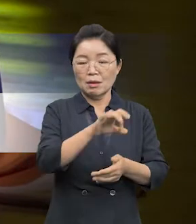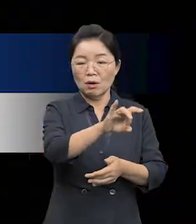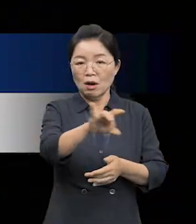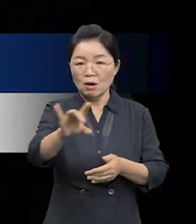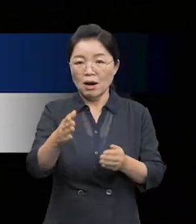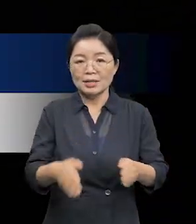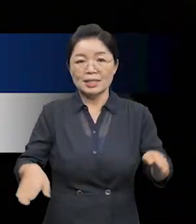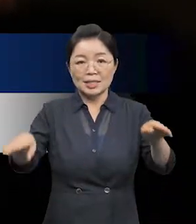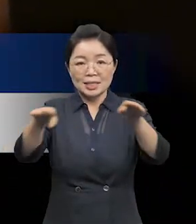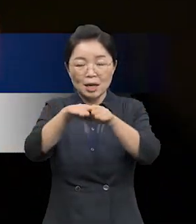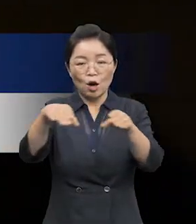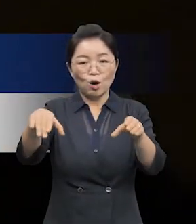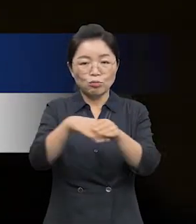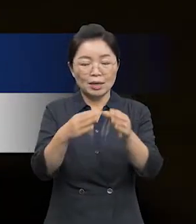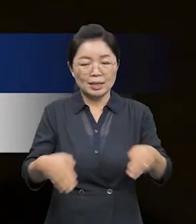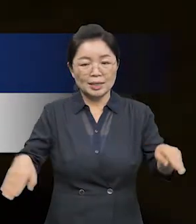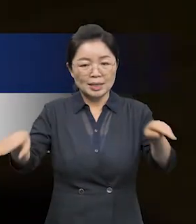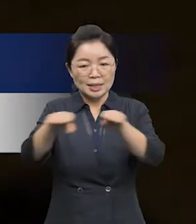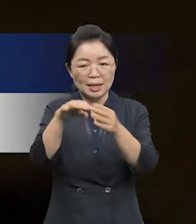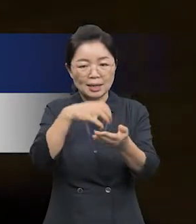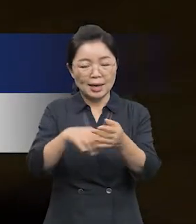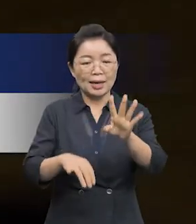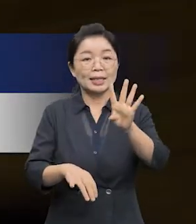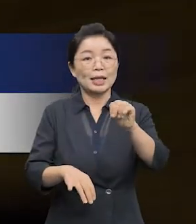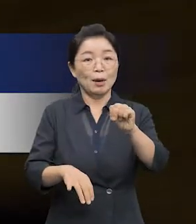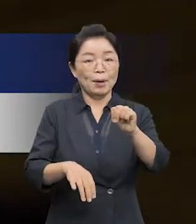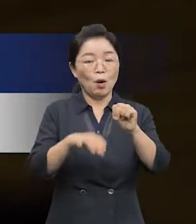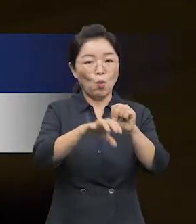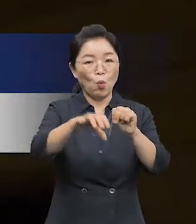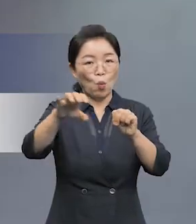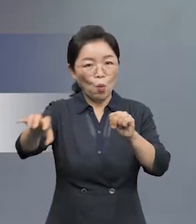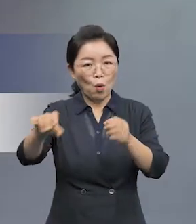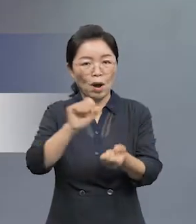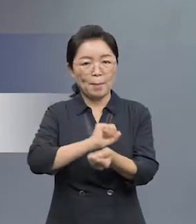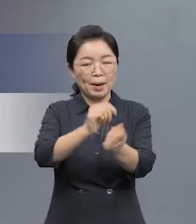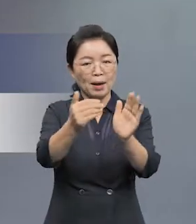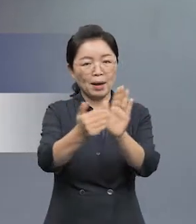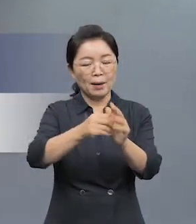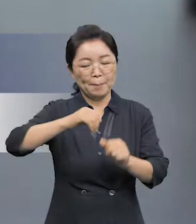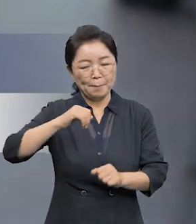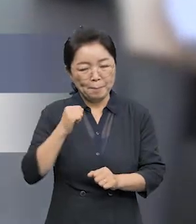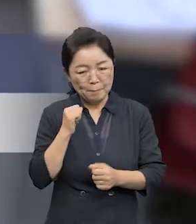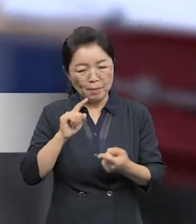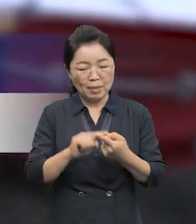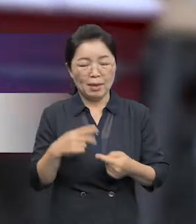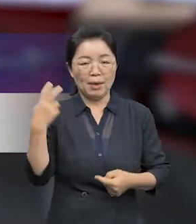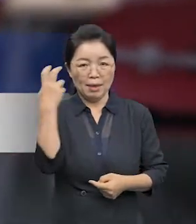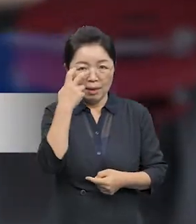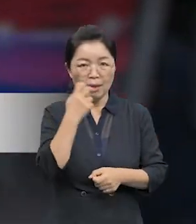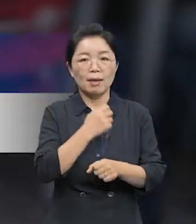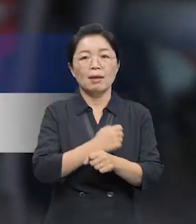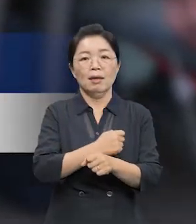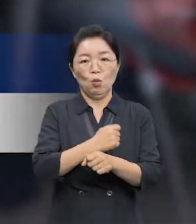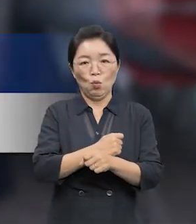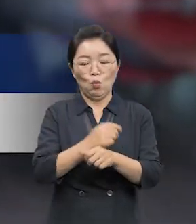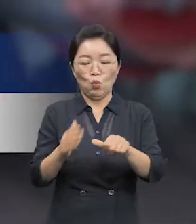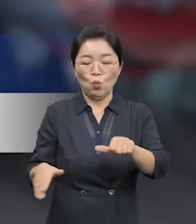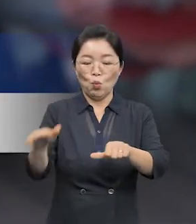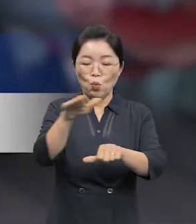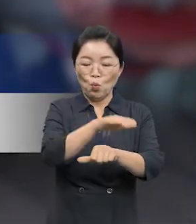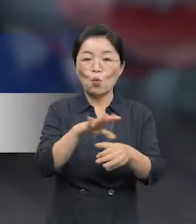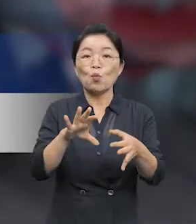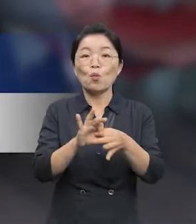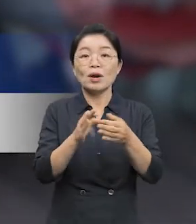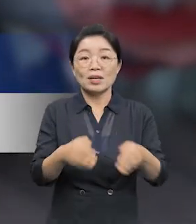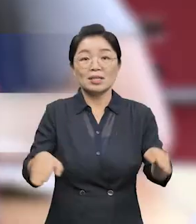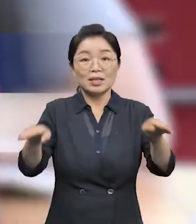각종 사업장과 문화시설 등 4만여 곳을 대상으로 방역수칙 준수 여부를 집중 점검하고 성묘 봉안시설